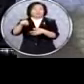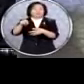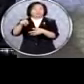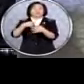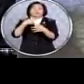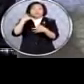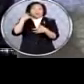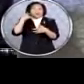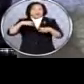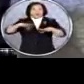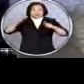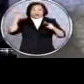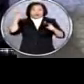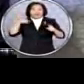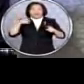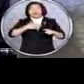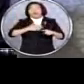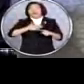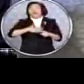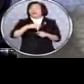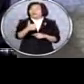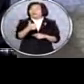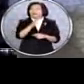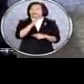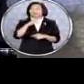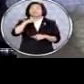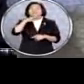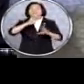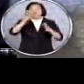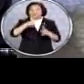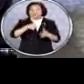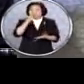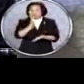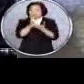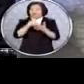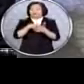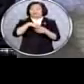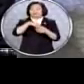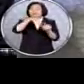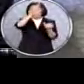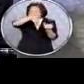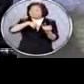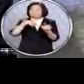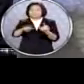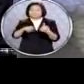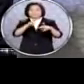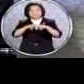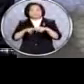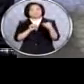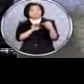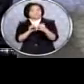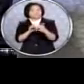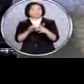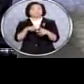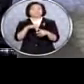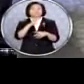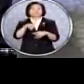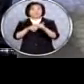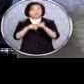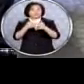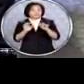而喜。我希望是不是等到我当选之后，我会邀请蔡主席跟我们一起来谈 有关一中各表、有